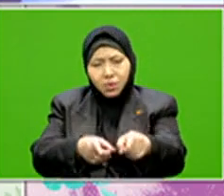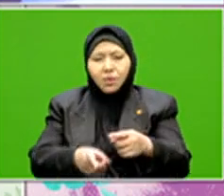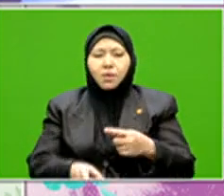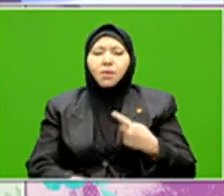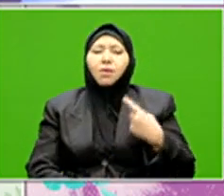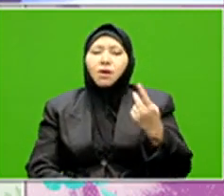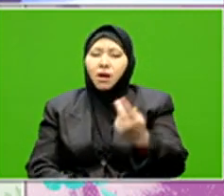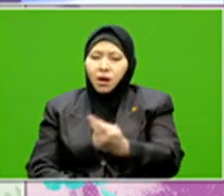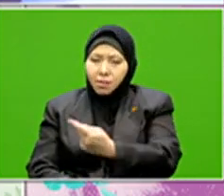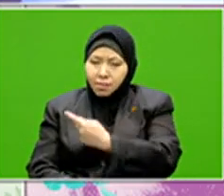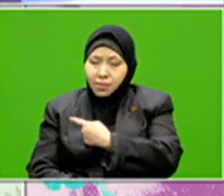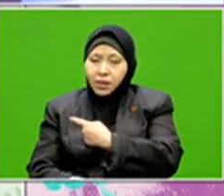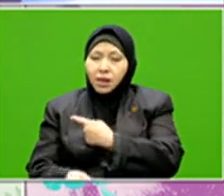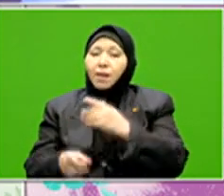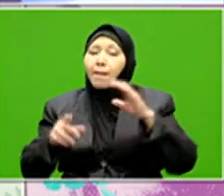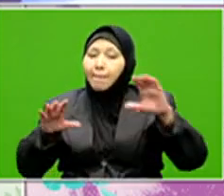الحليم